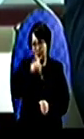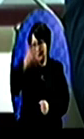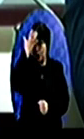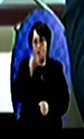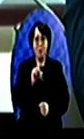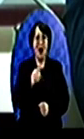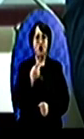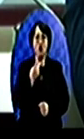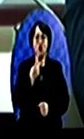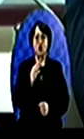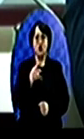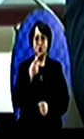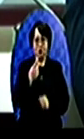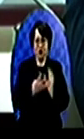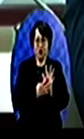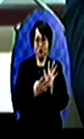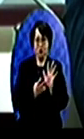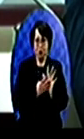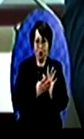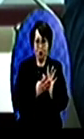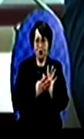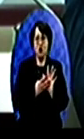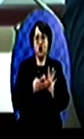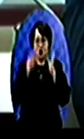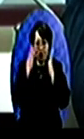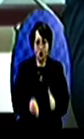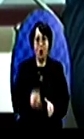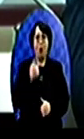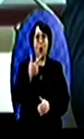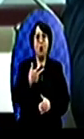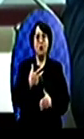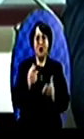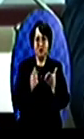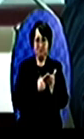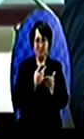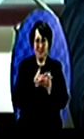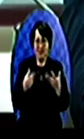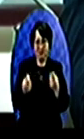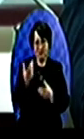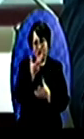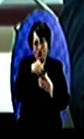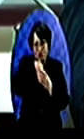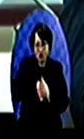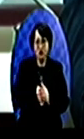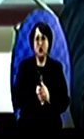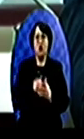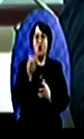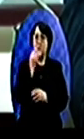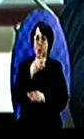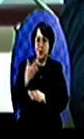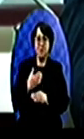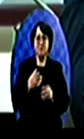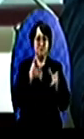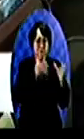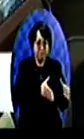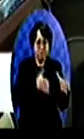оны 194-р тогтоолын 3-р хавсалтаар батлагдсан ойн самбуухийн газар нутгаттай хэсэгшлэн болон бүтэн